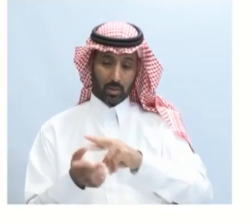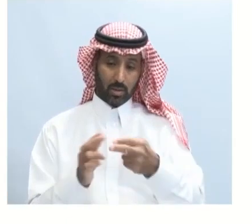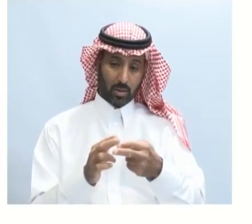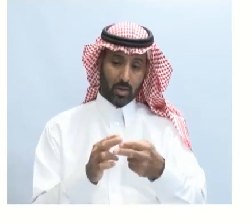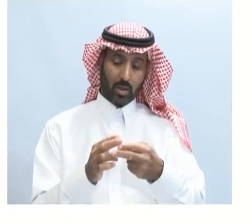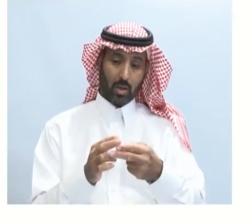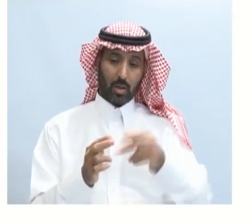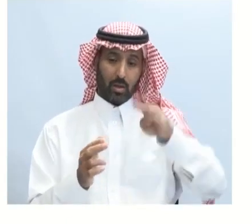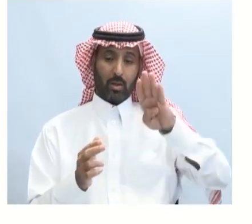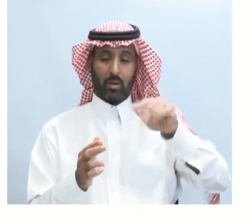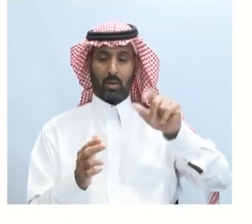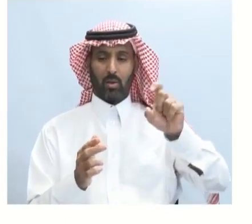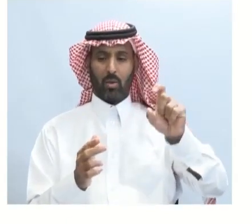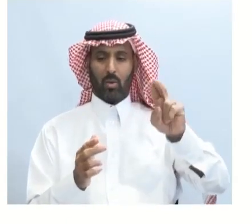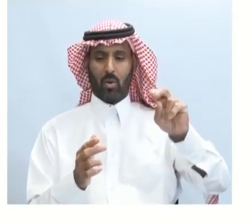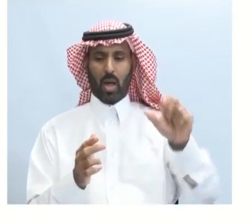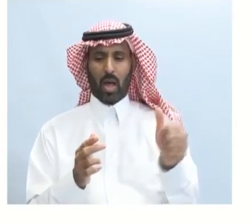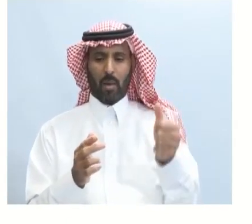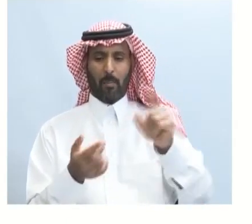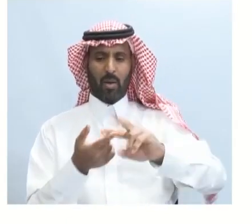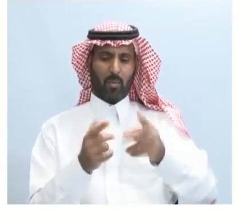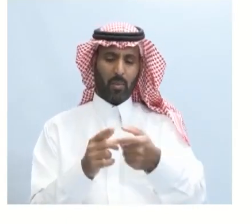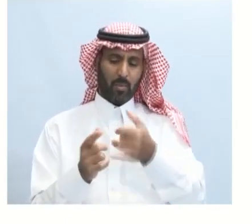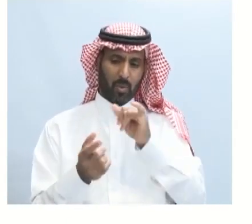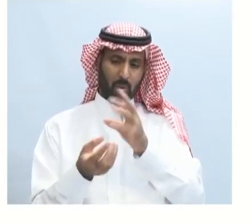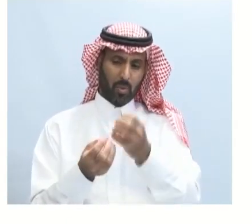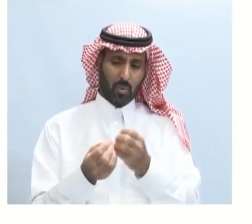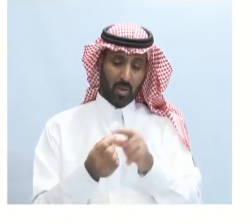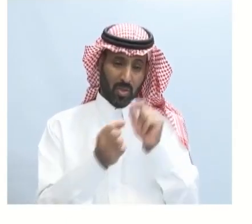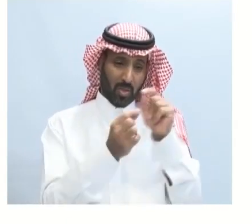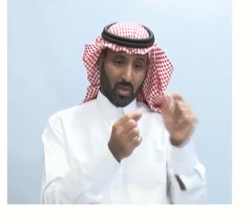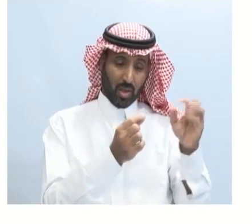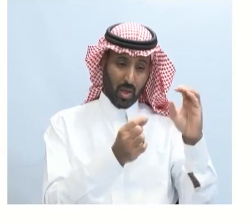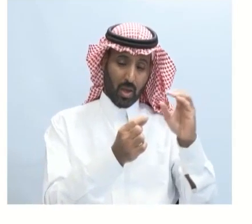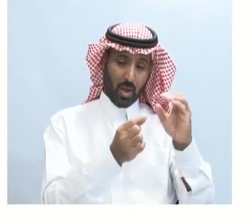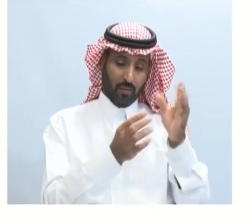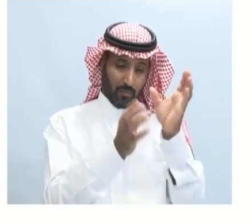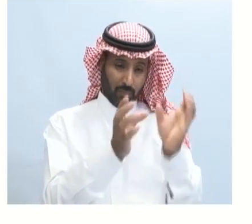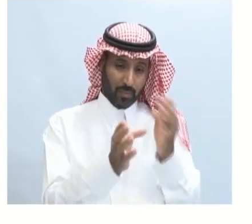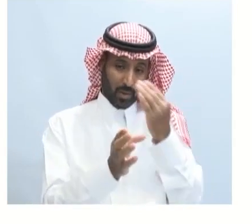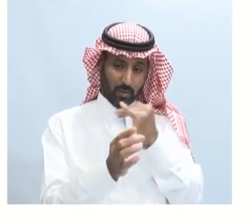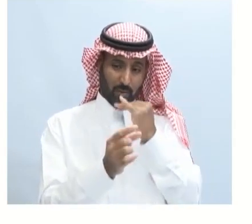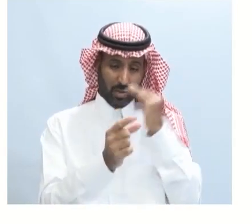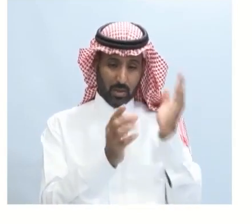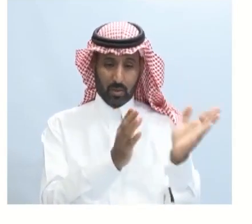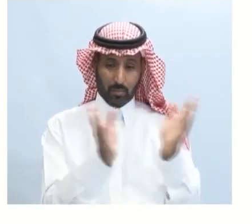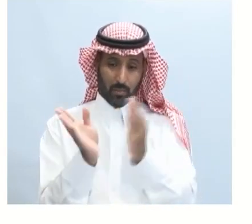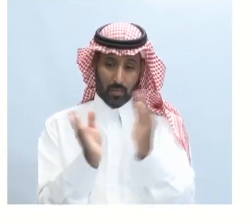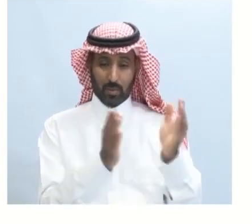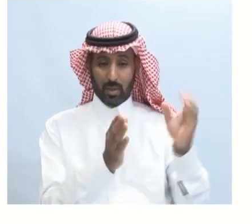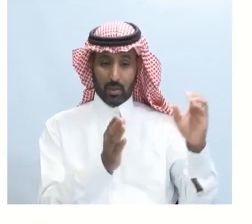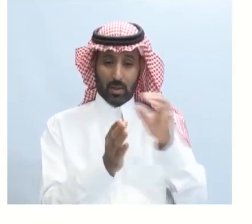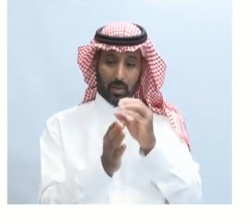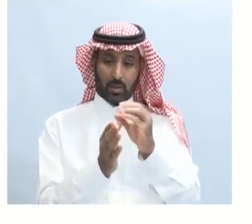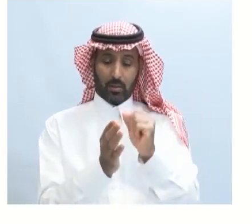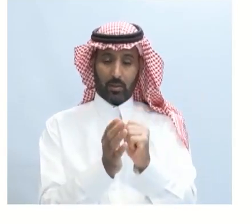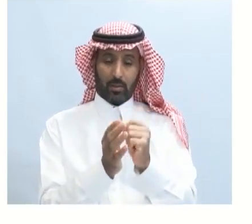من الكحولات الكيتونات طبعا لابد ان تكون ذره الكربونيل في الوسط يعني يكون عن اليمين وعن اليسار كربون كربون